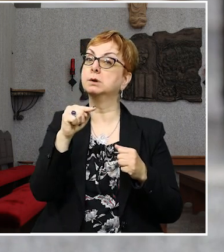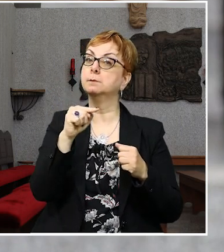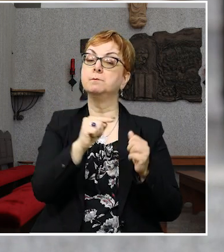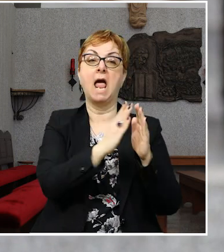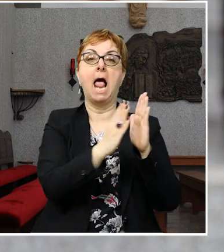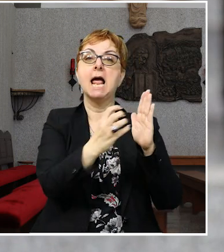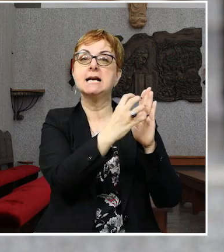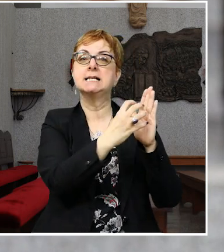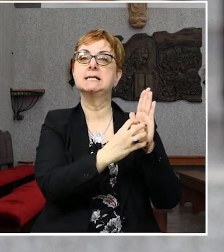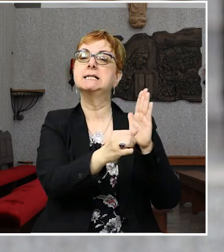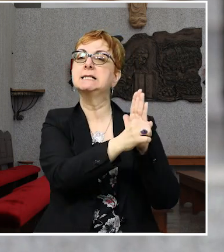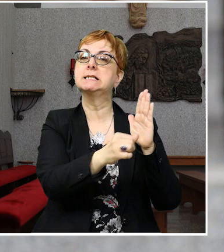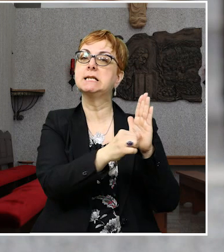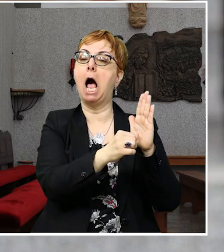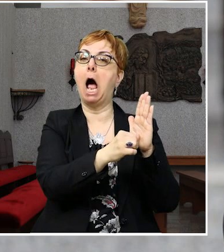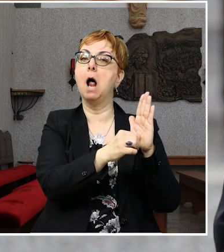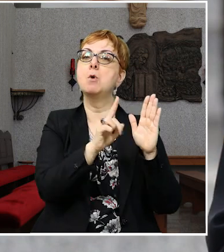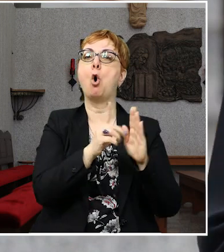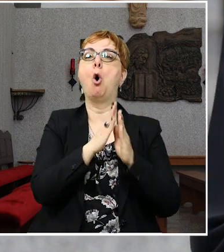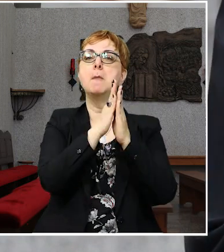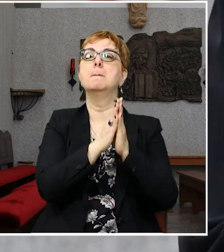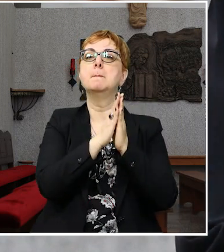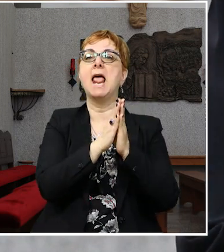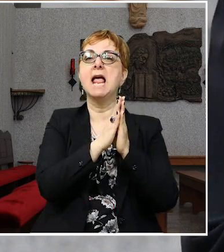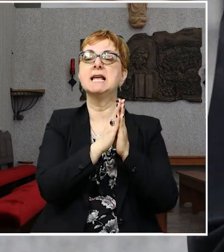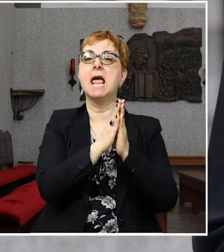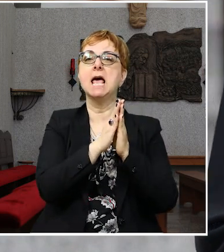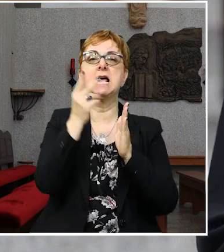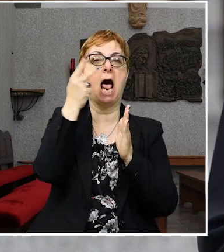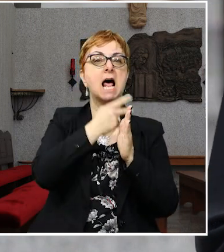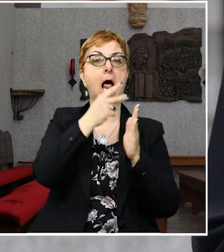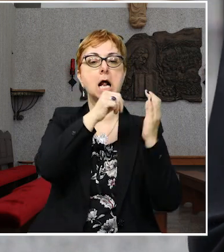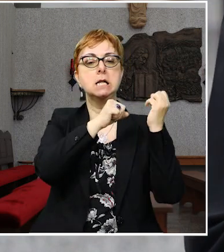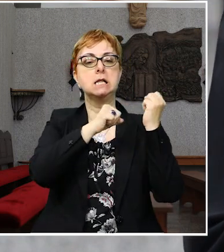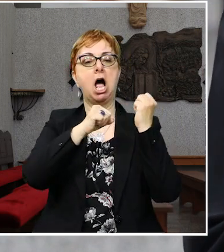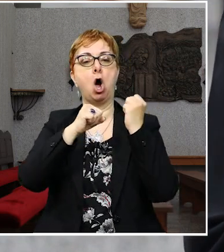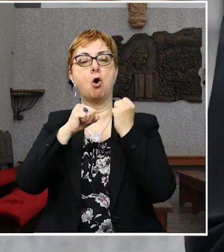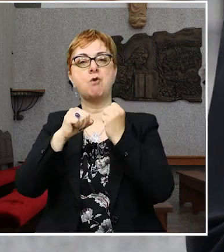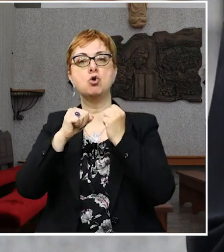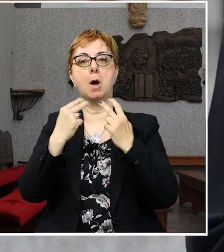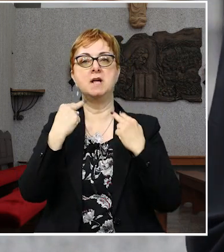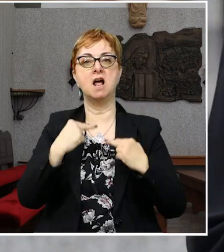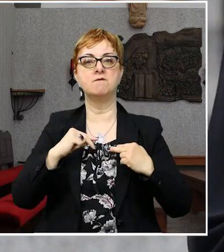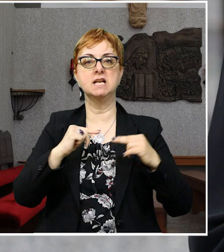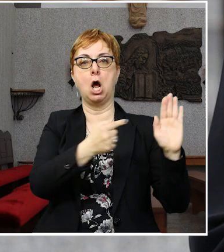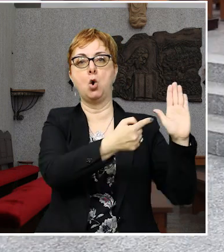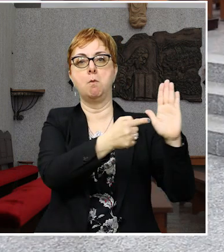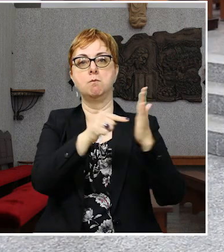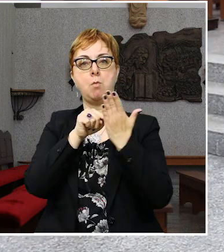Salmi prega e presenta la preghiera come la realtà fondamentale della